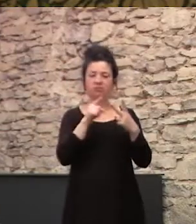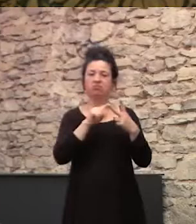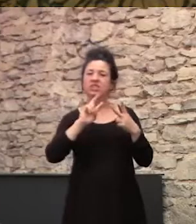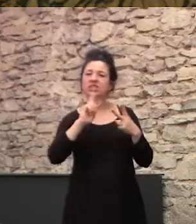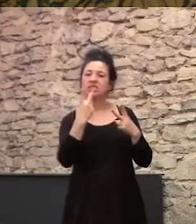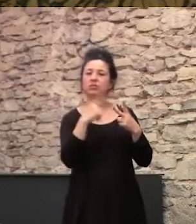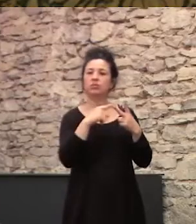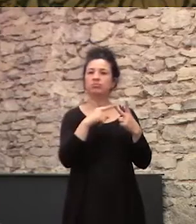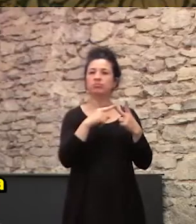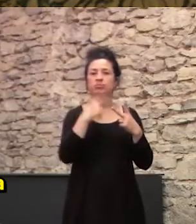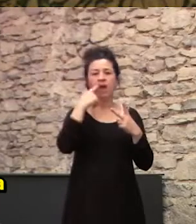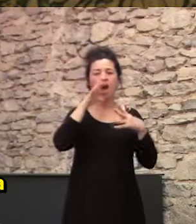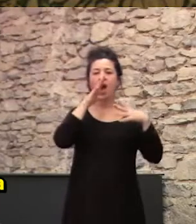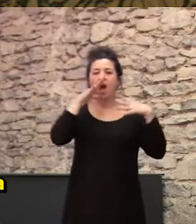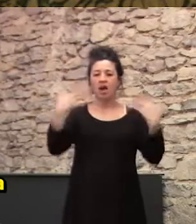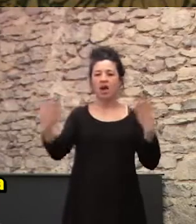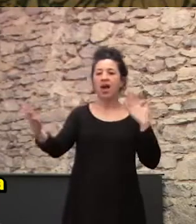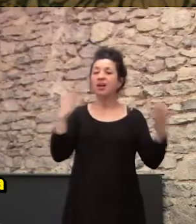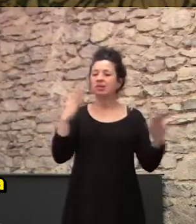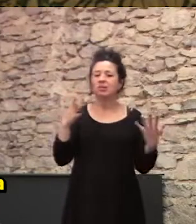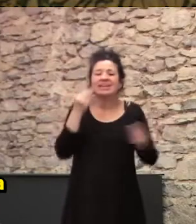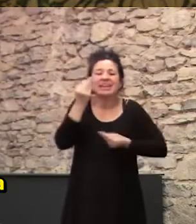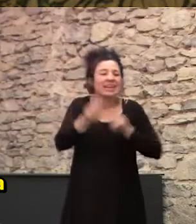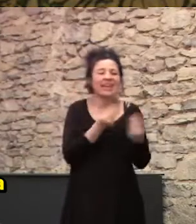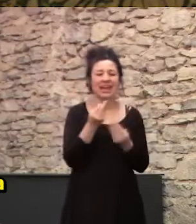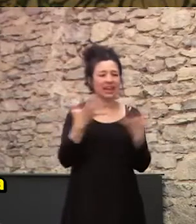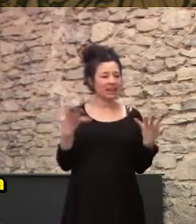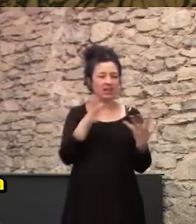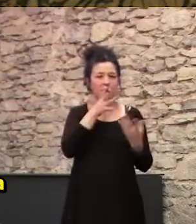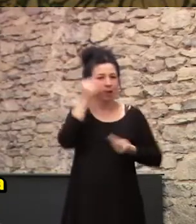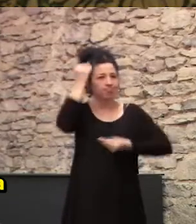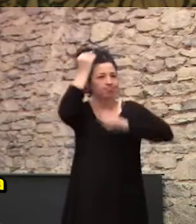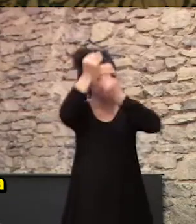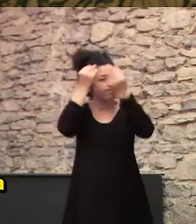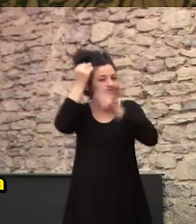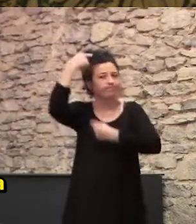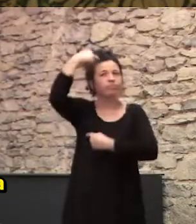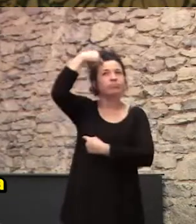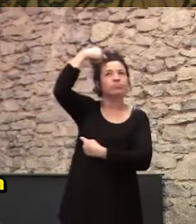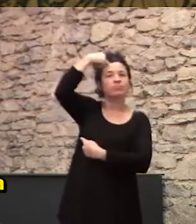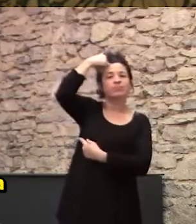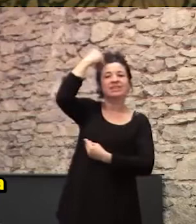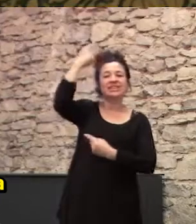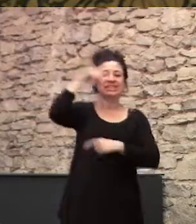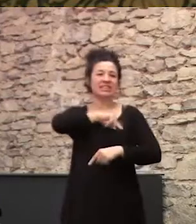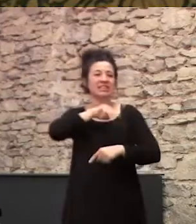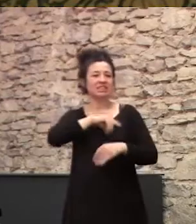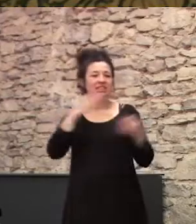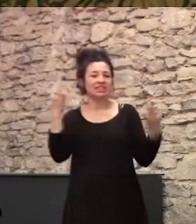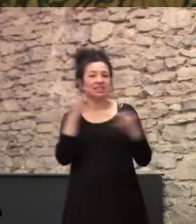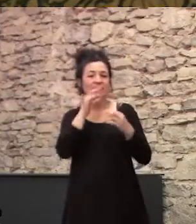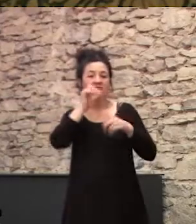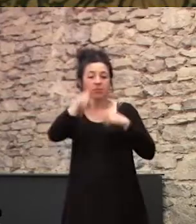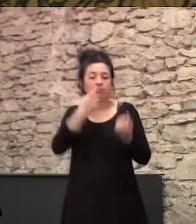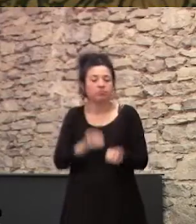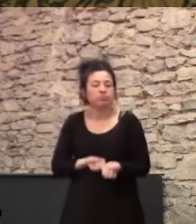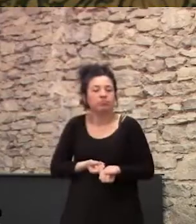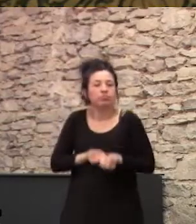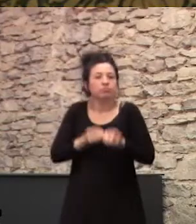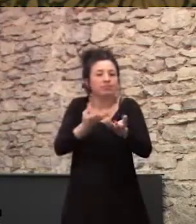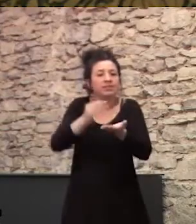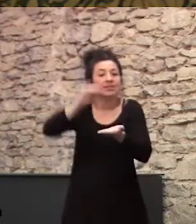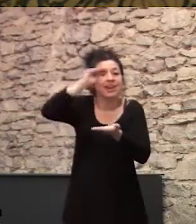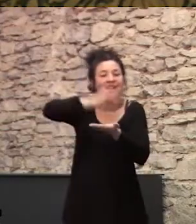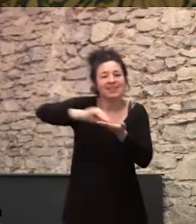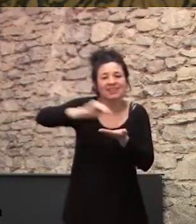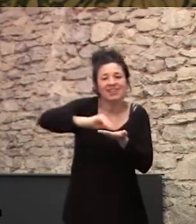honetan zerekin zabitza, zer da buruan duzuna, sentitzen duzuna, eta hitz bihurtuko duzuna, edo luma bihurtuko